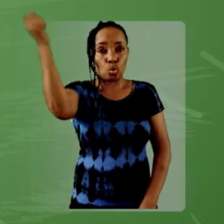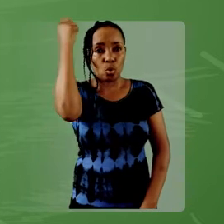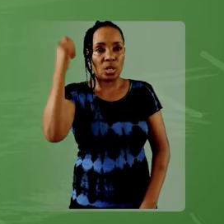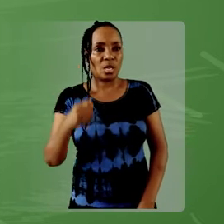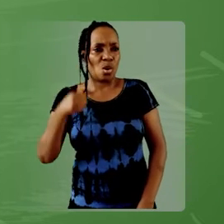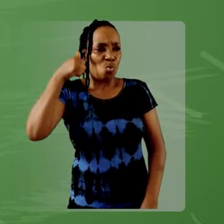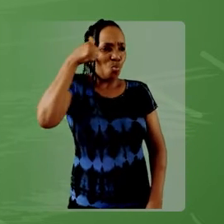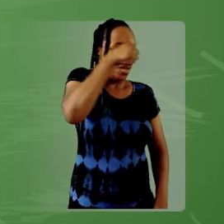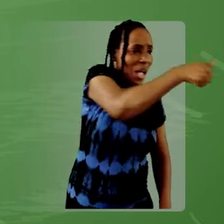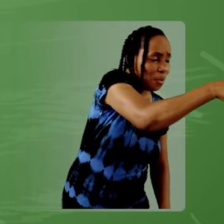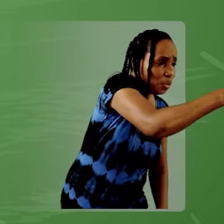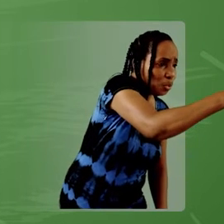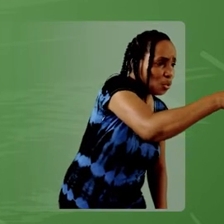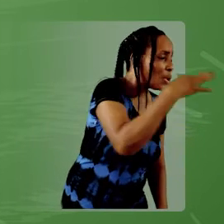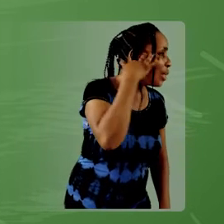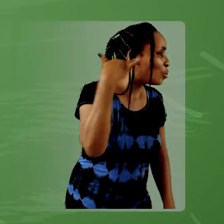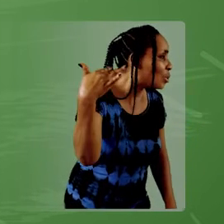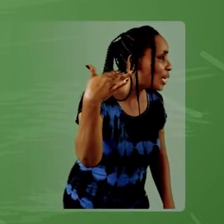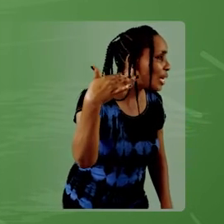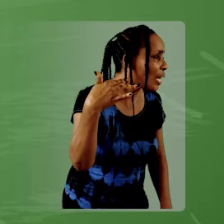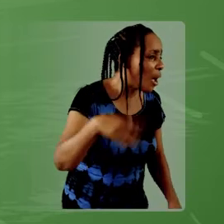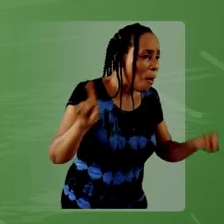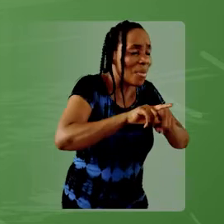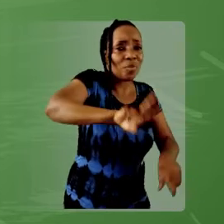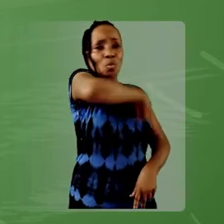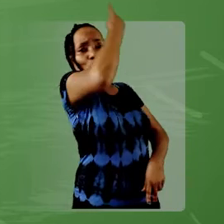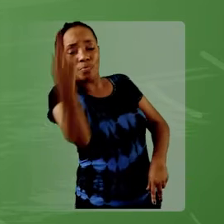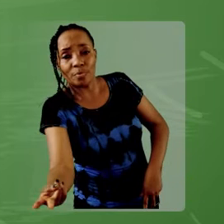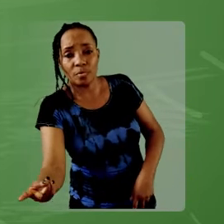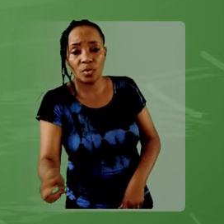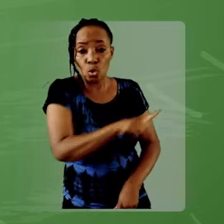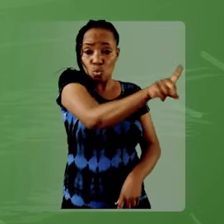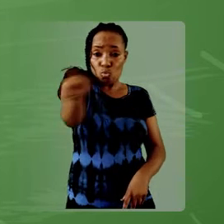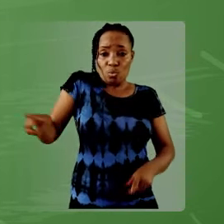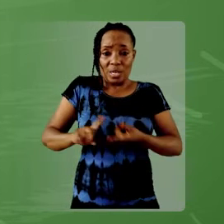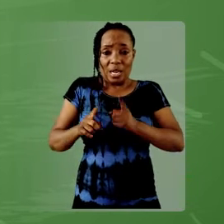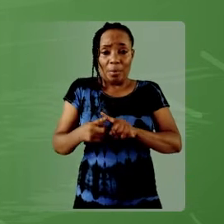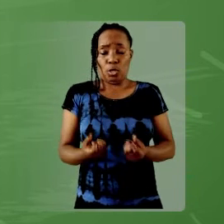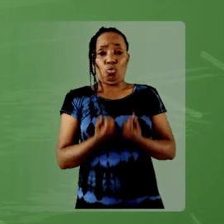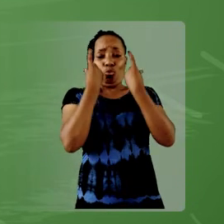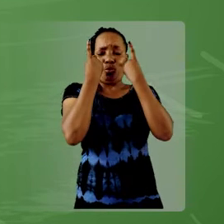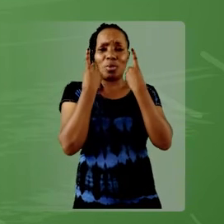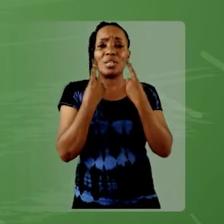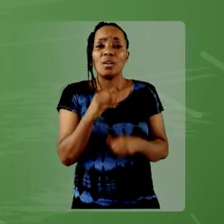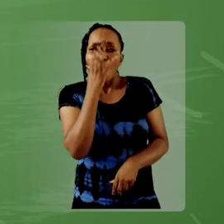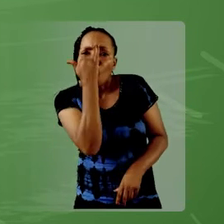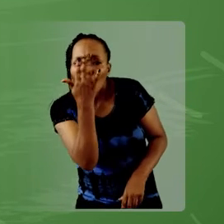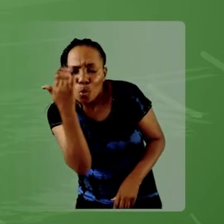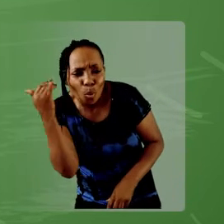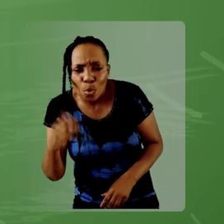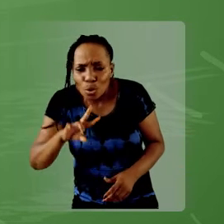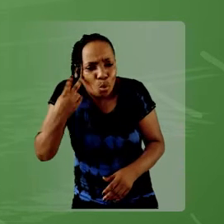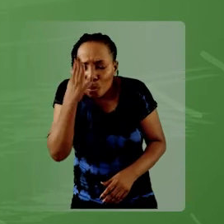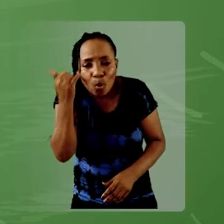la sirène et là, il est projeté par terre. Ses camarades ne comprennent pas ce qui a